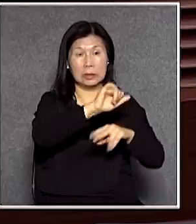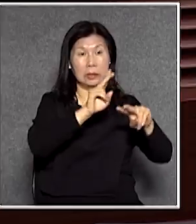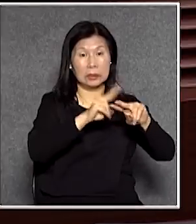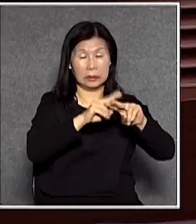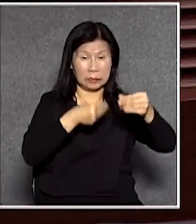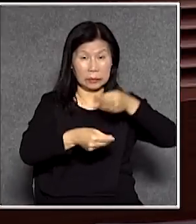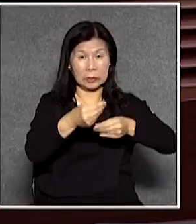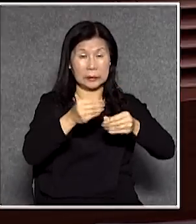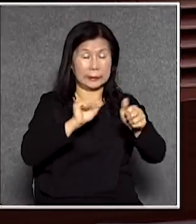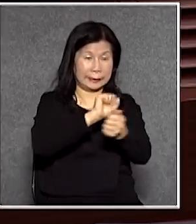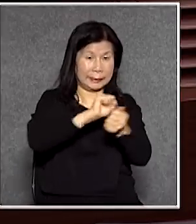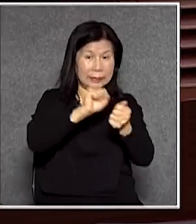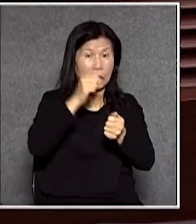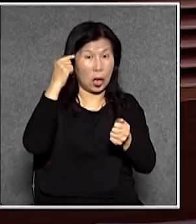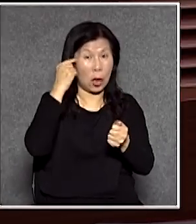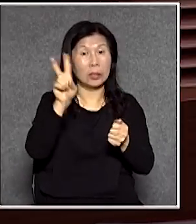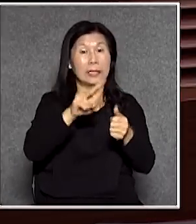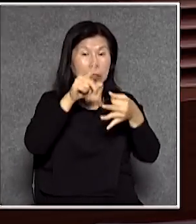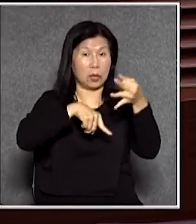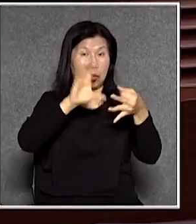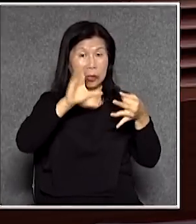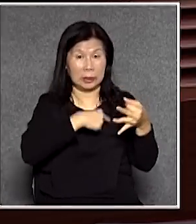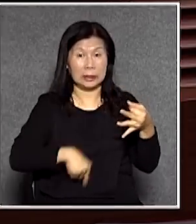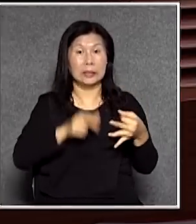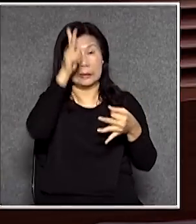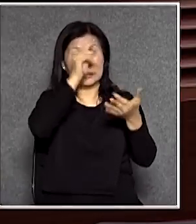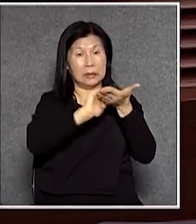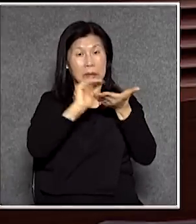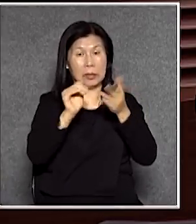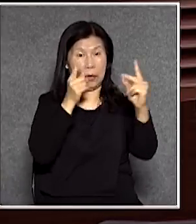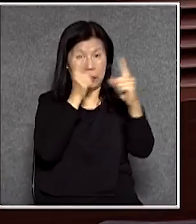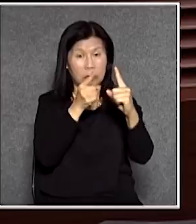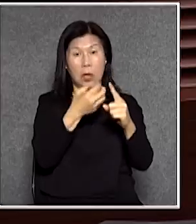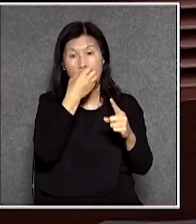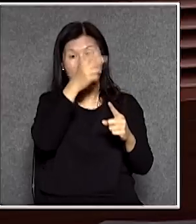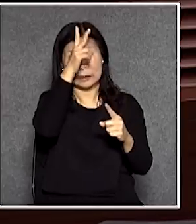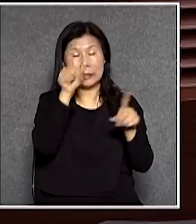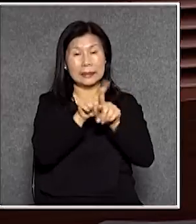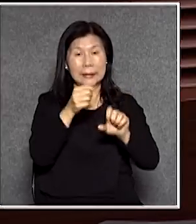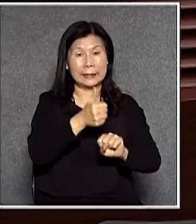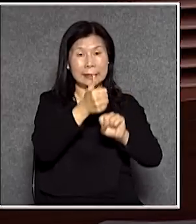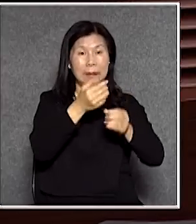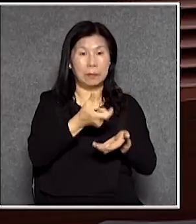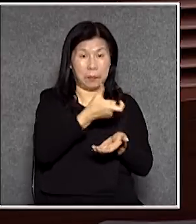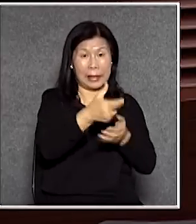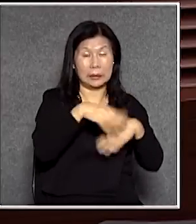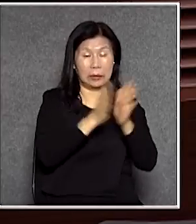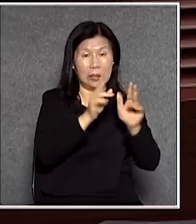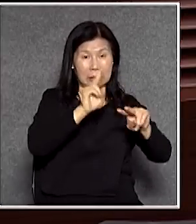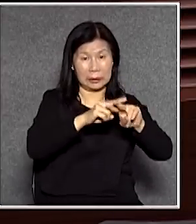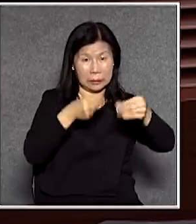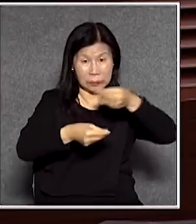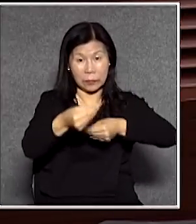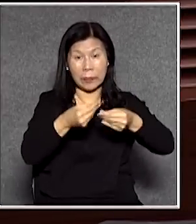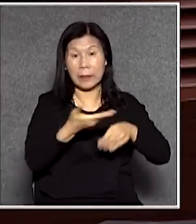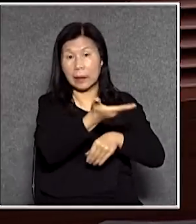就是洗腦，剛才陳家洛議員都說有政治目的，特區政府就不應該只是資助內地交流。我請各位議